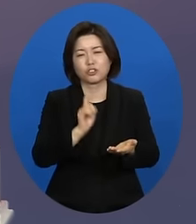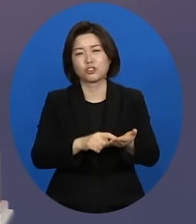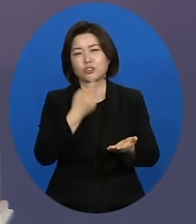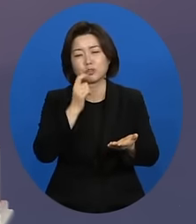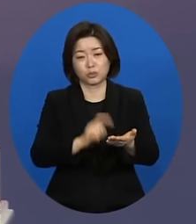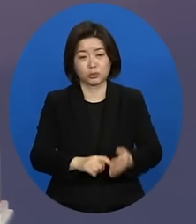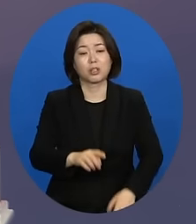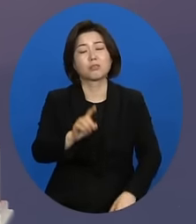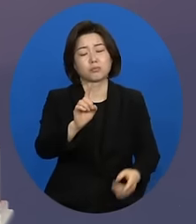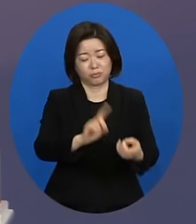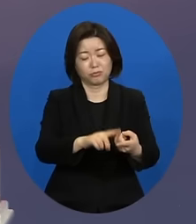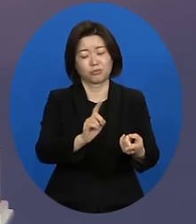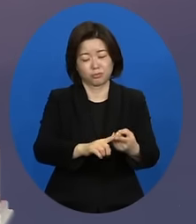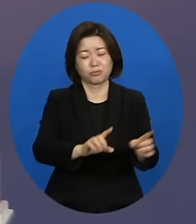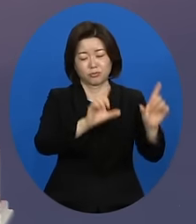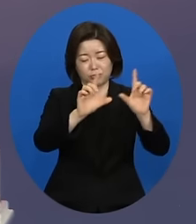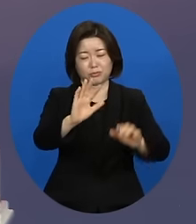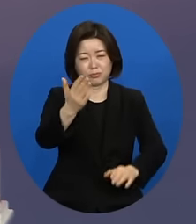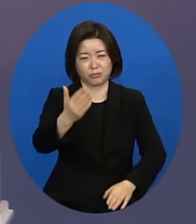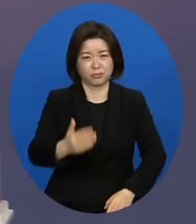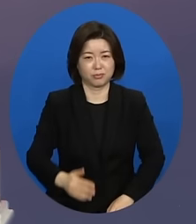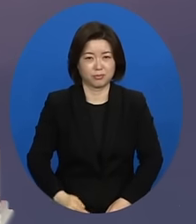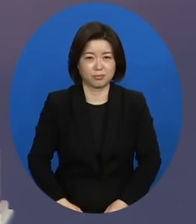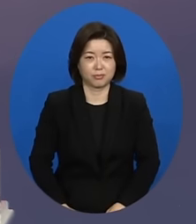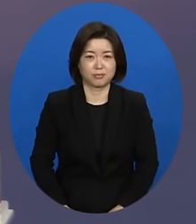되어가는 대로 가면 돼요.